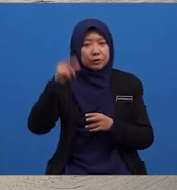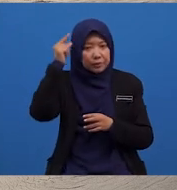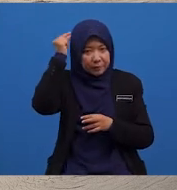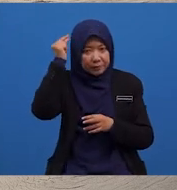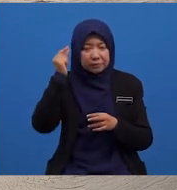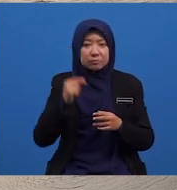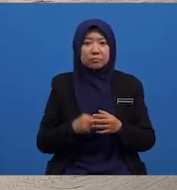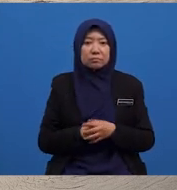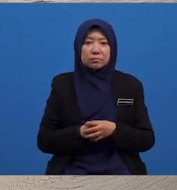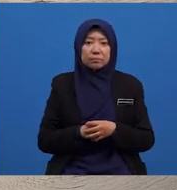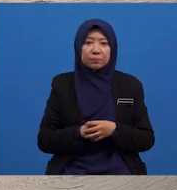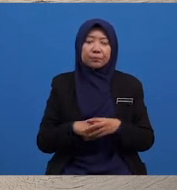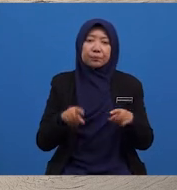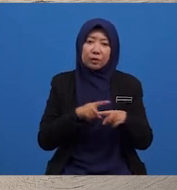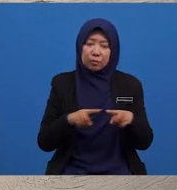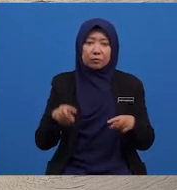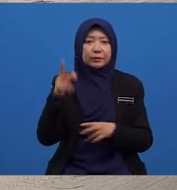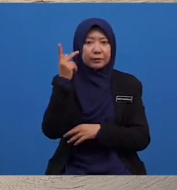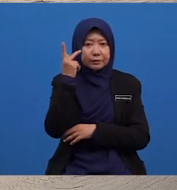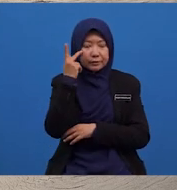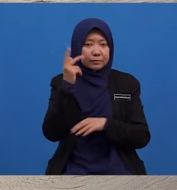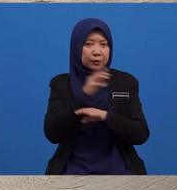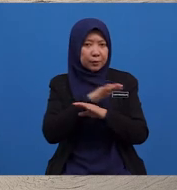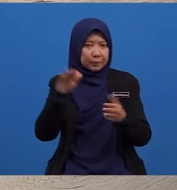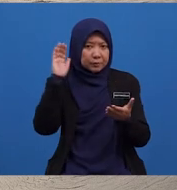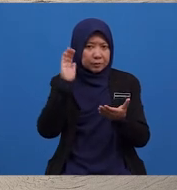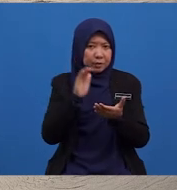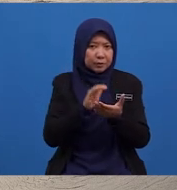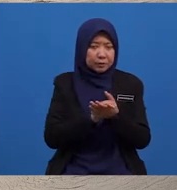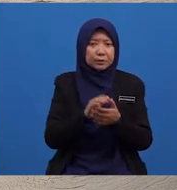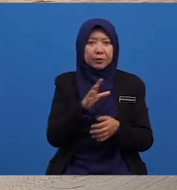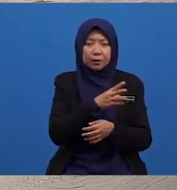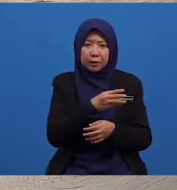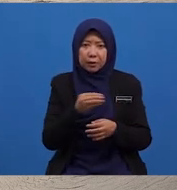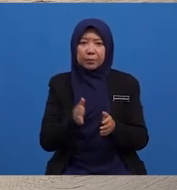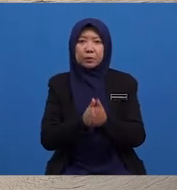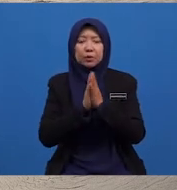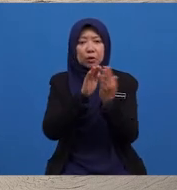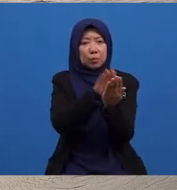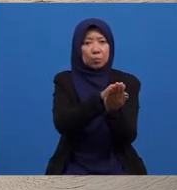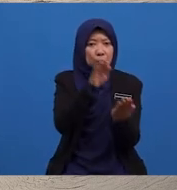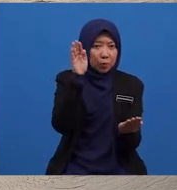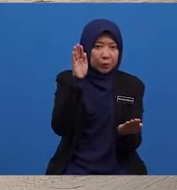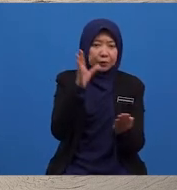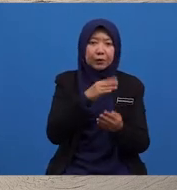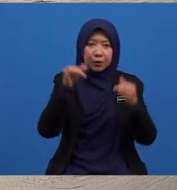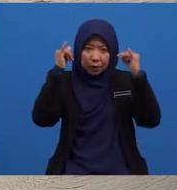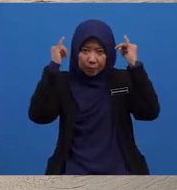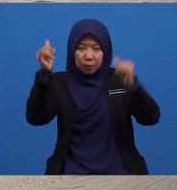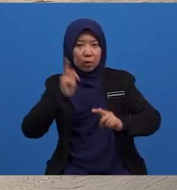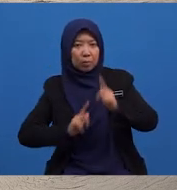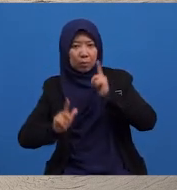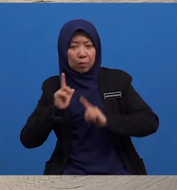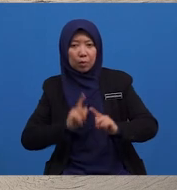tersepit." Namun, sang kancil tidak percaya dan meminta sang buaya dan sang kerbau